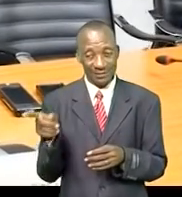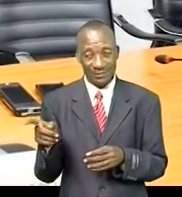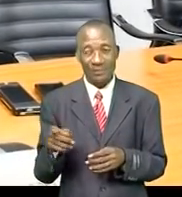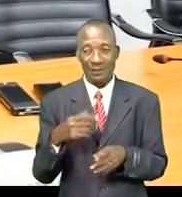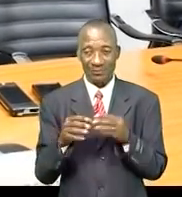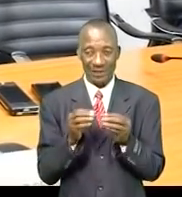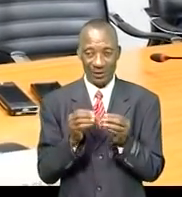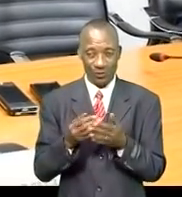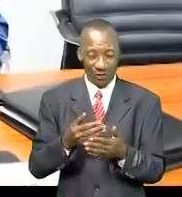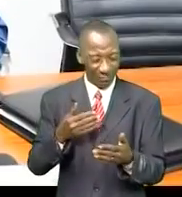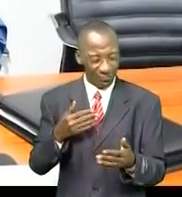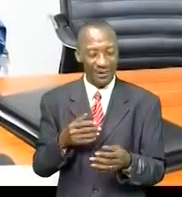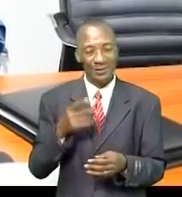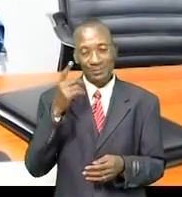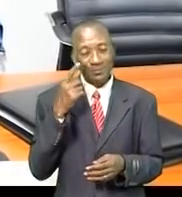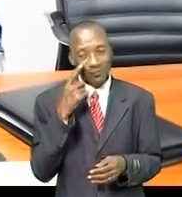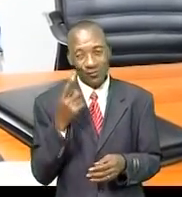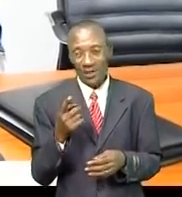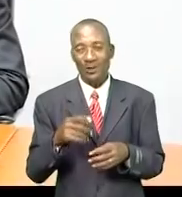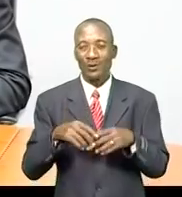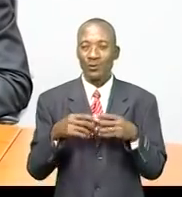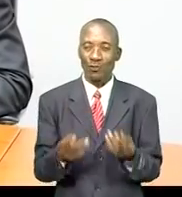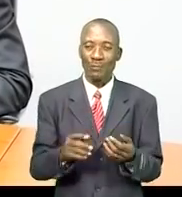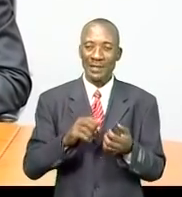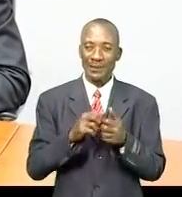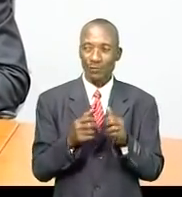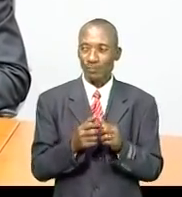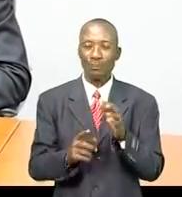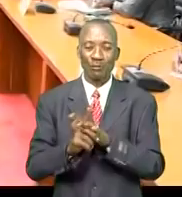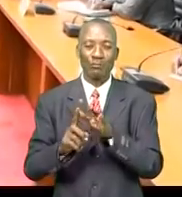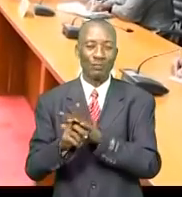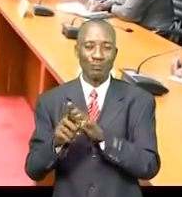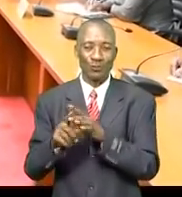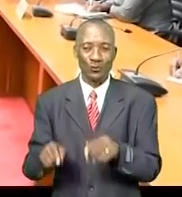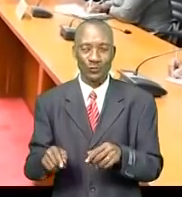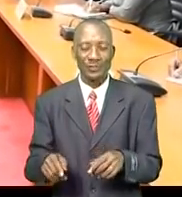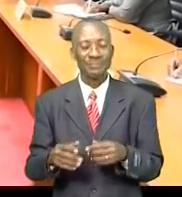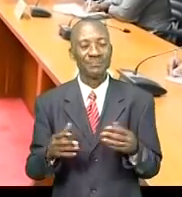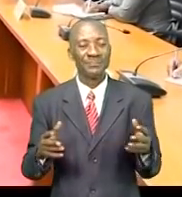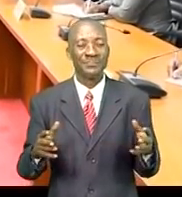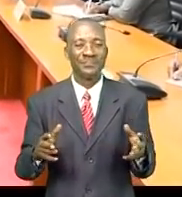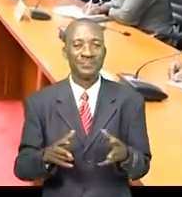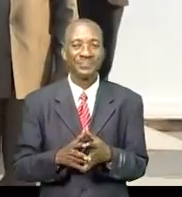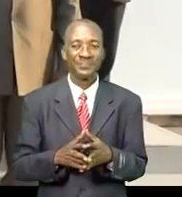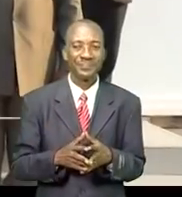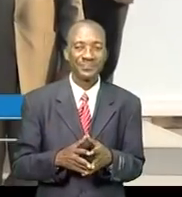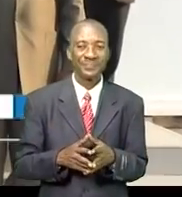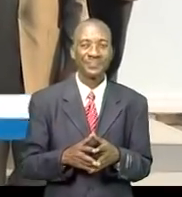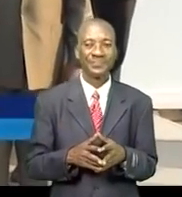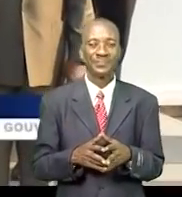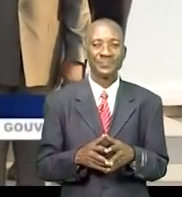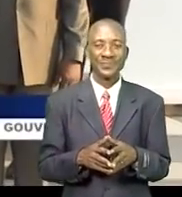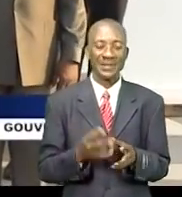Kondé Kyenge. Le ministre des médias, porte-parole du gouvernement, Patrick Mouyaya, a fait le compte-rendu de la réunion. Nous avons